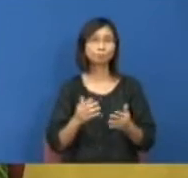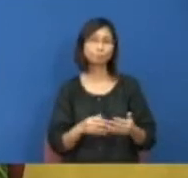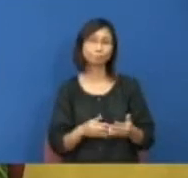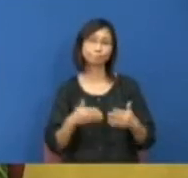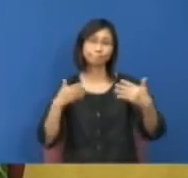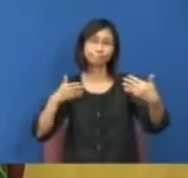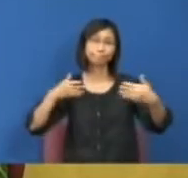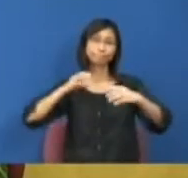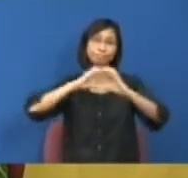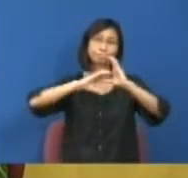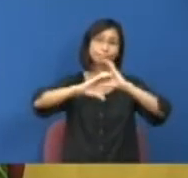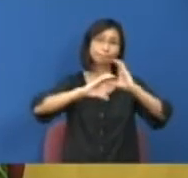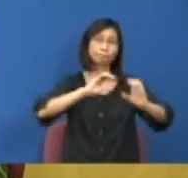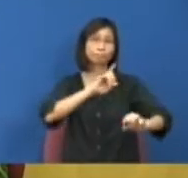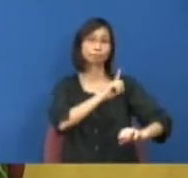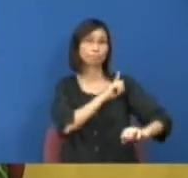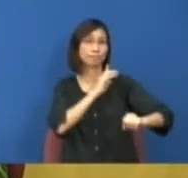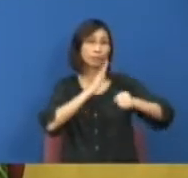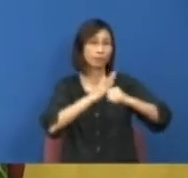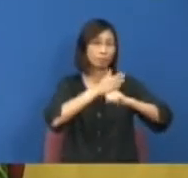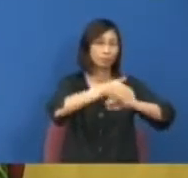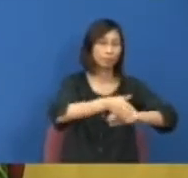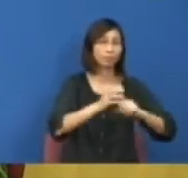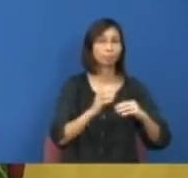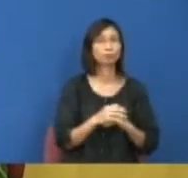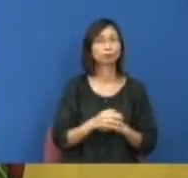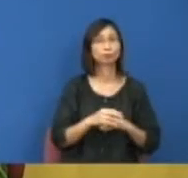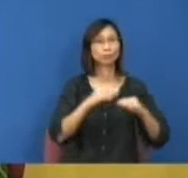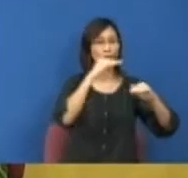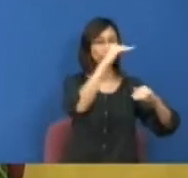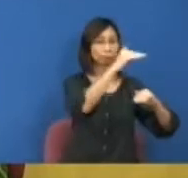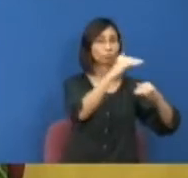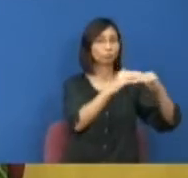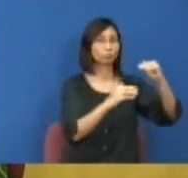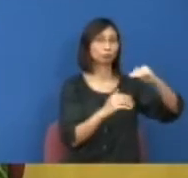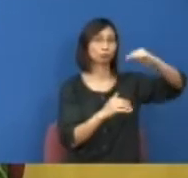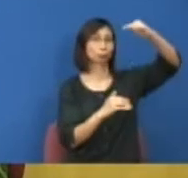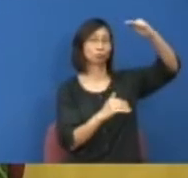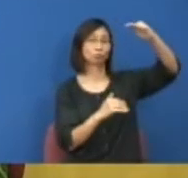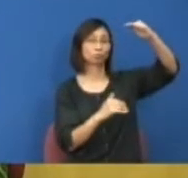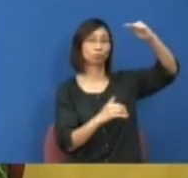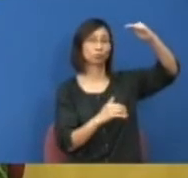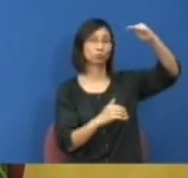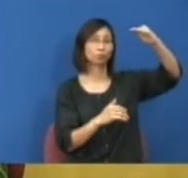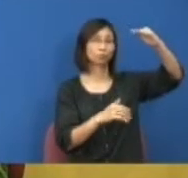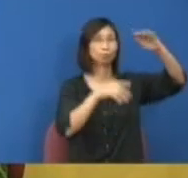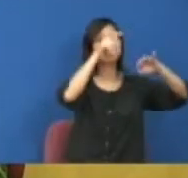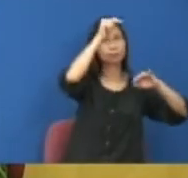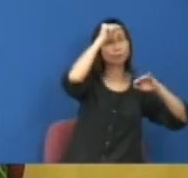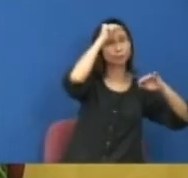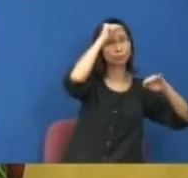己嗰個社會階層咧，就分做依一個即係上層啦、啊。教即係同依一個天主教有關